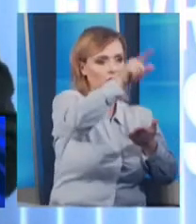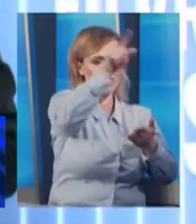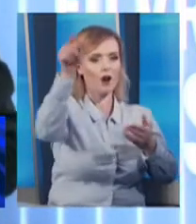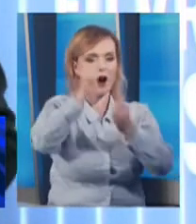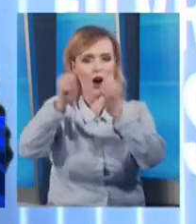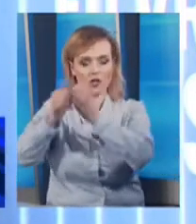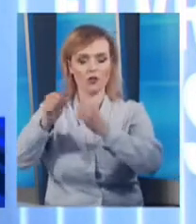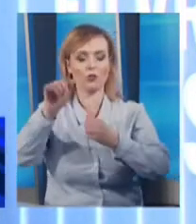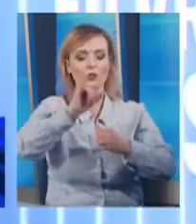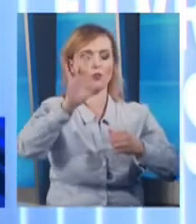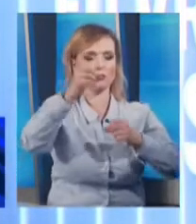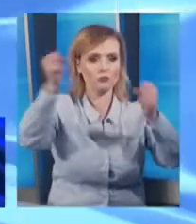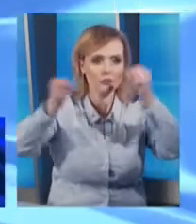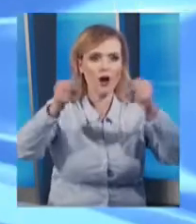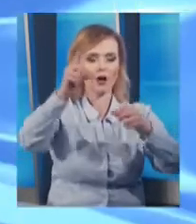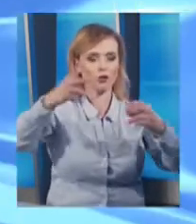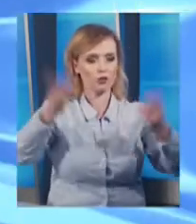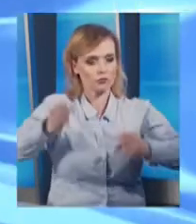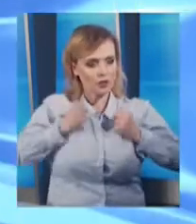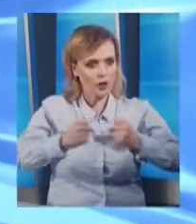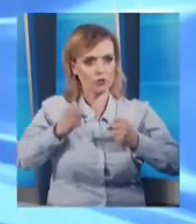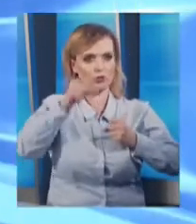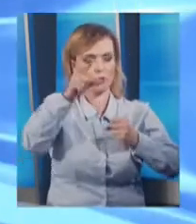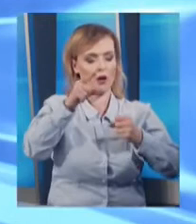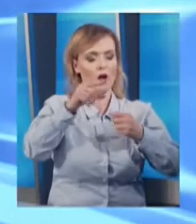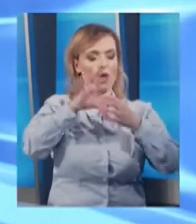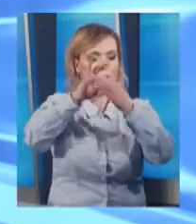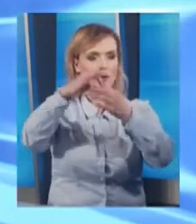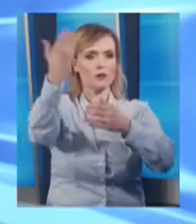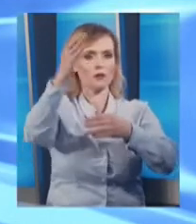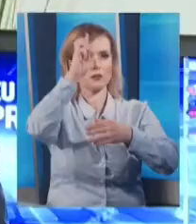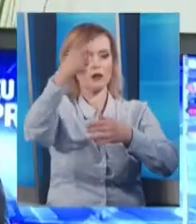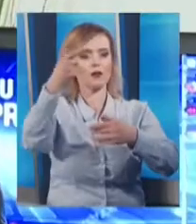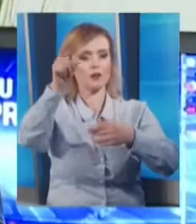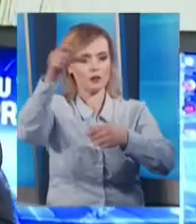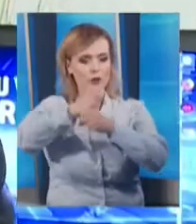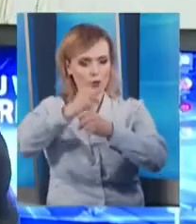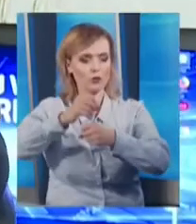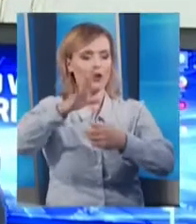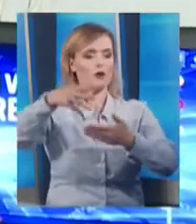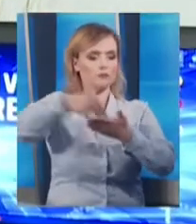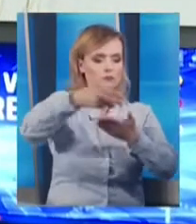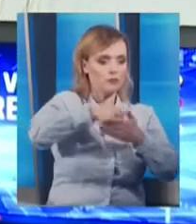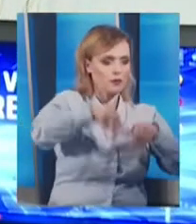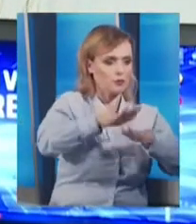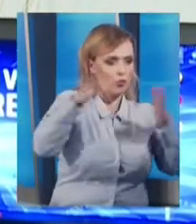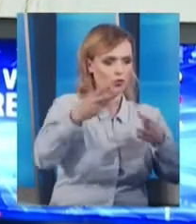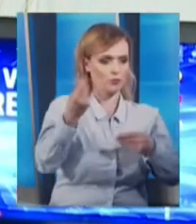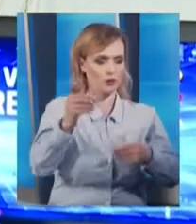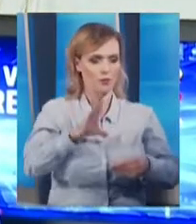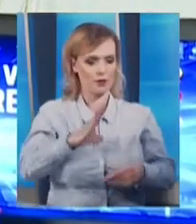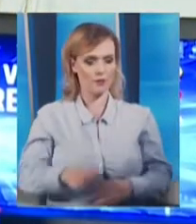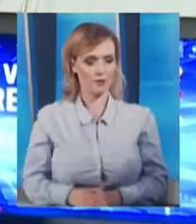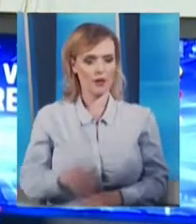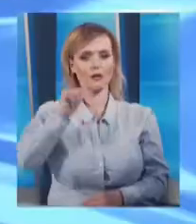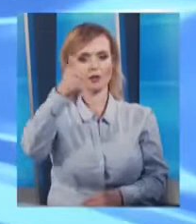fi nevoie de apărat votul nostru. Mulțumesc frumos! Domnule Botnaru, mulțumim frumos! Și eu vă mulțumesc! Ne vedem mâine! Pe mâine